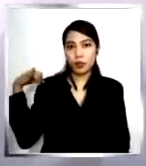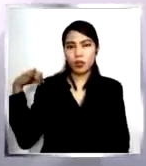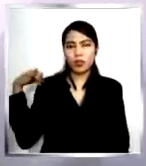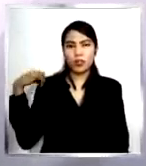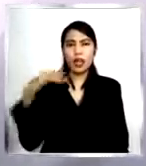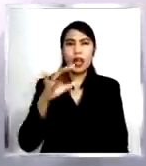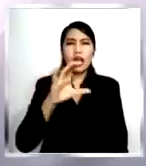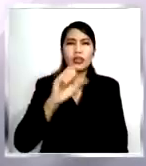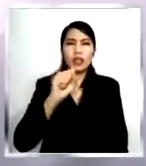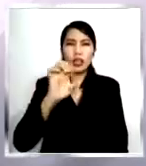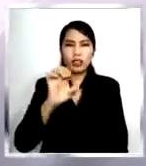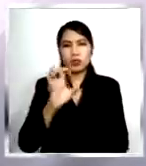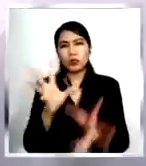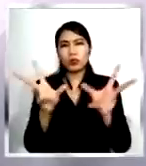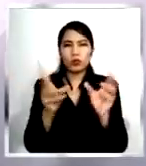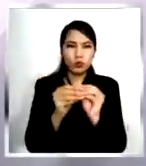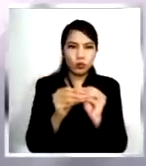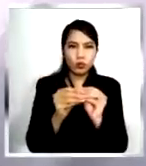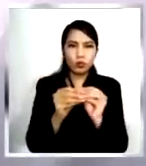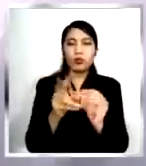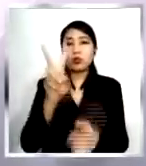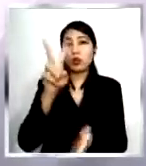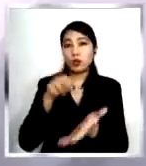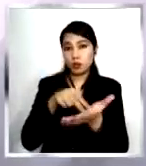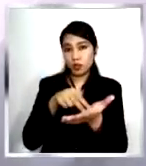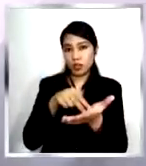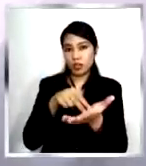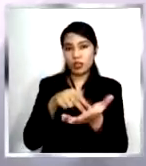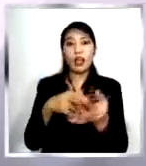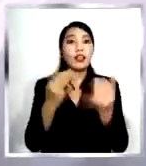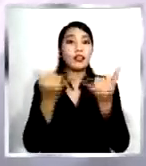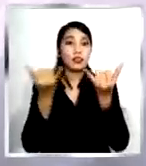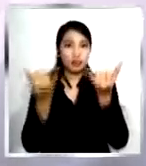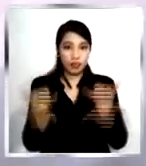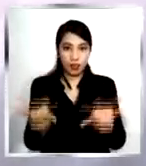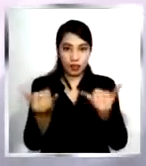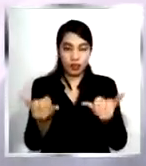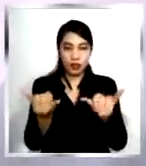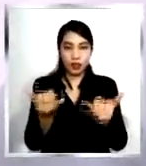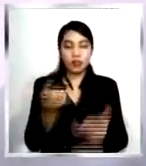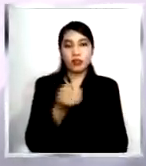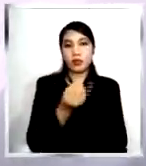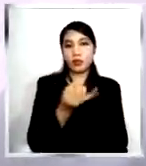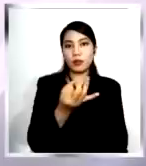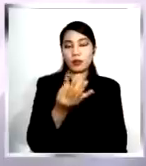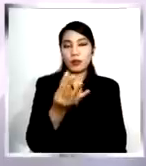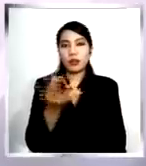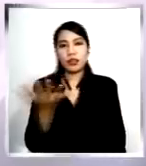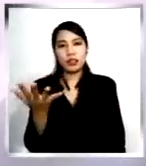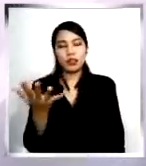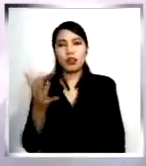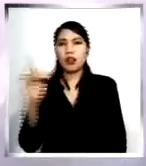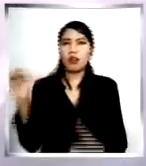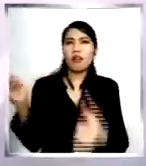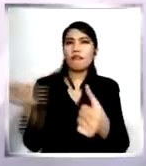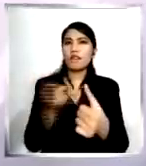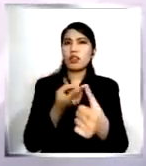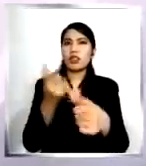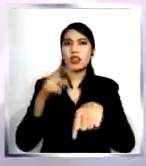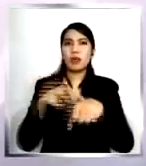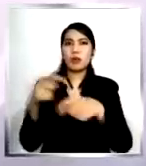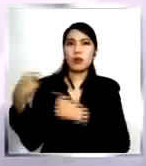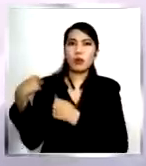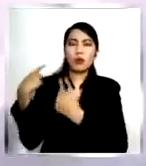bagong kaso ng COVID-19 sa bansa, ngayong araw, sa unang pagkakataon sa loob ng mahigit isang buwan,